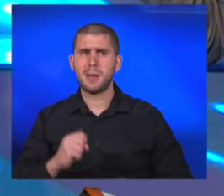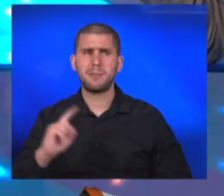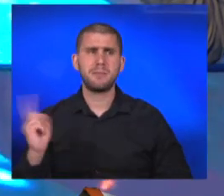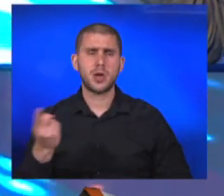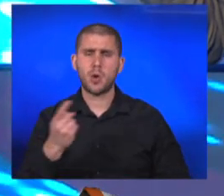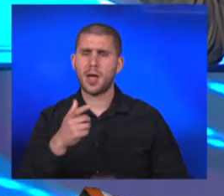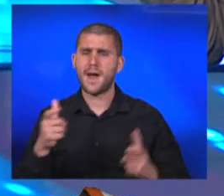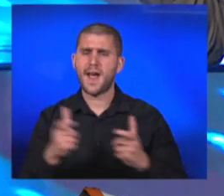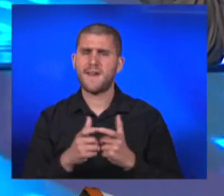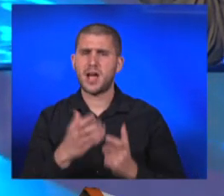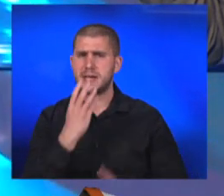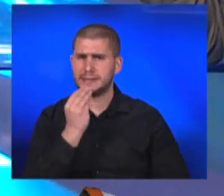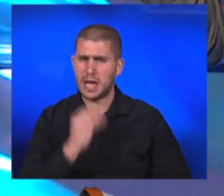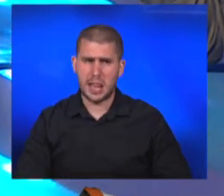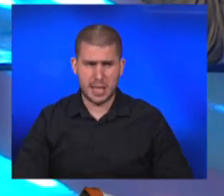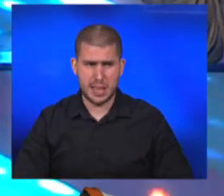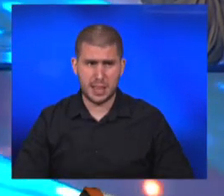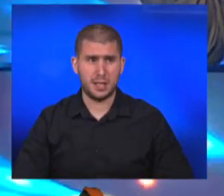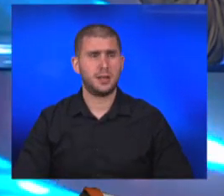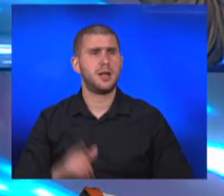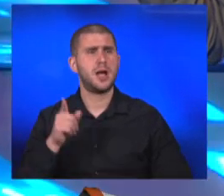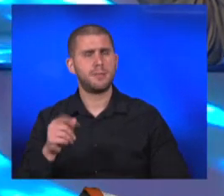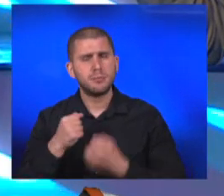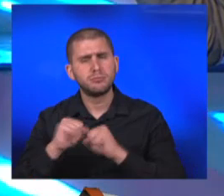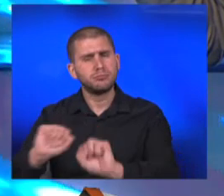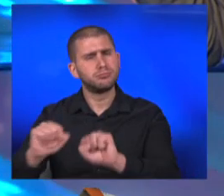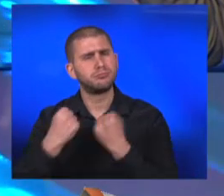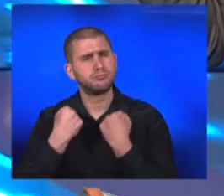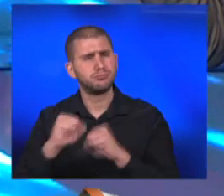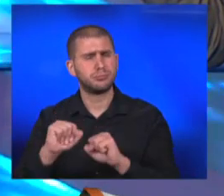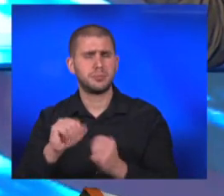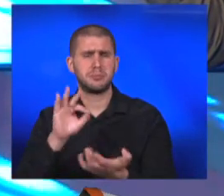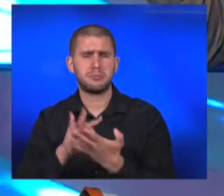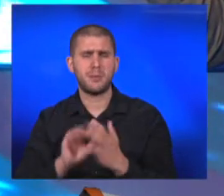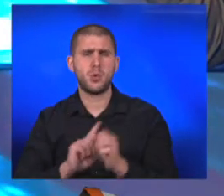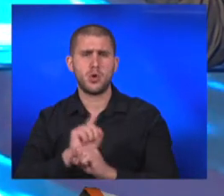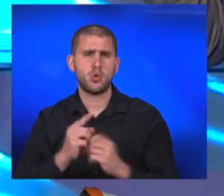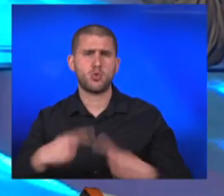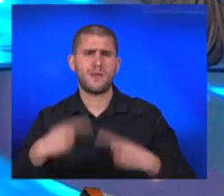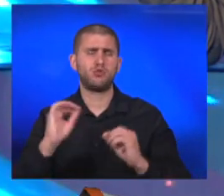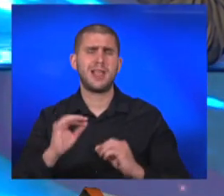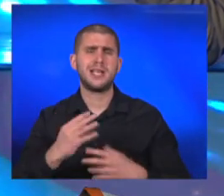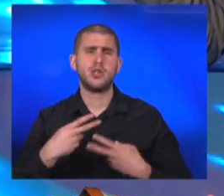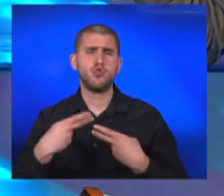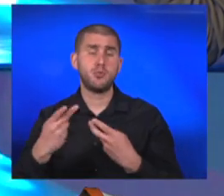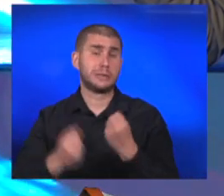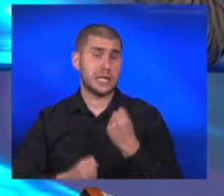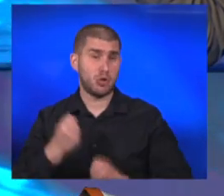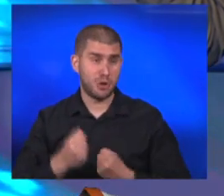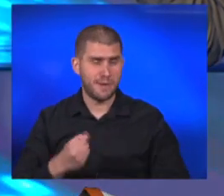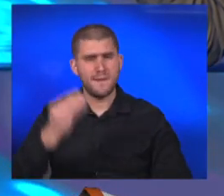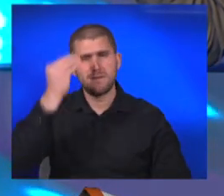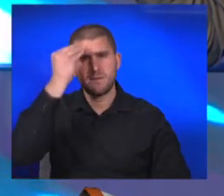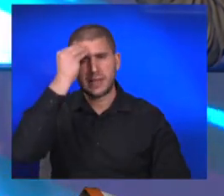שכבות החברה הישראלית שתמכו זה בזה בימי האשפוז הקשים,